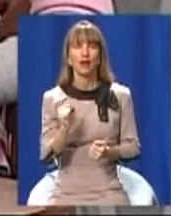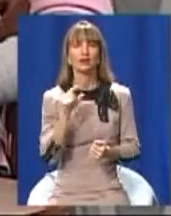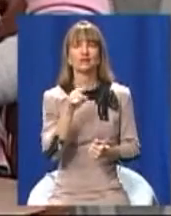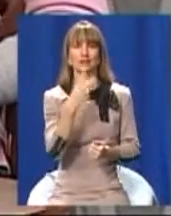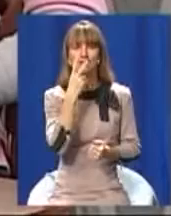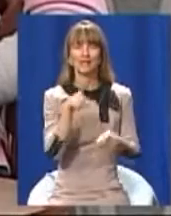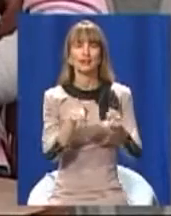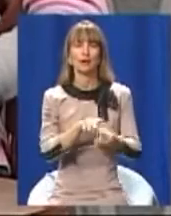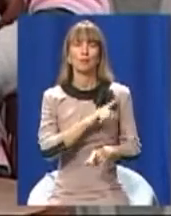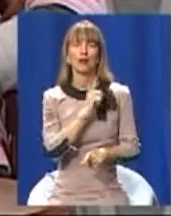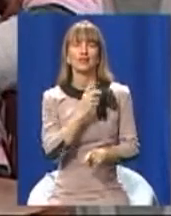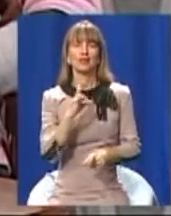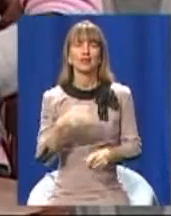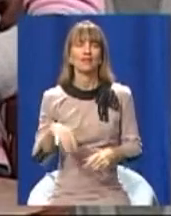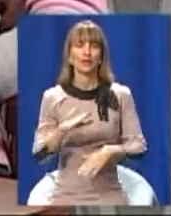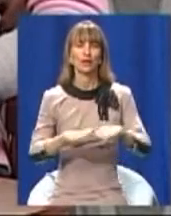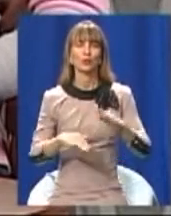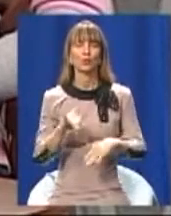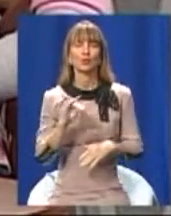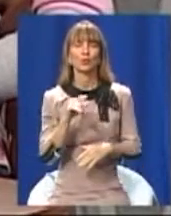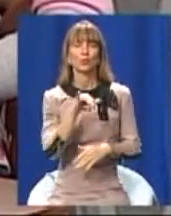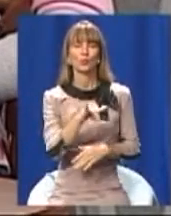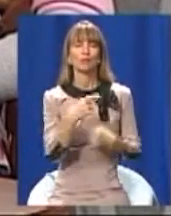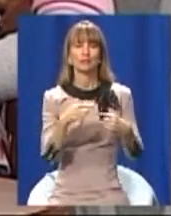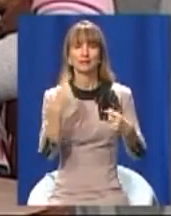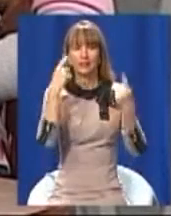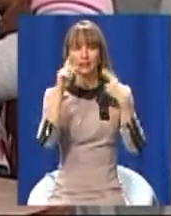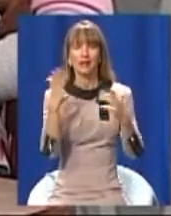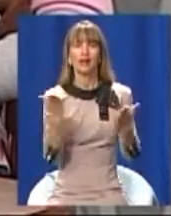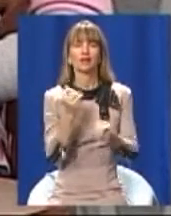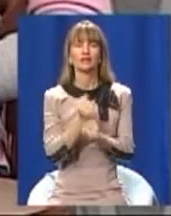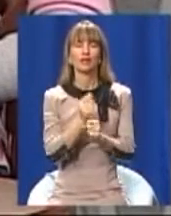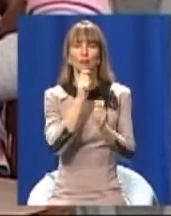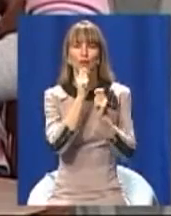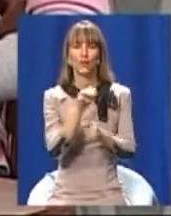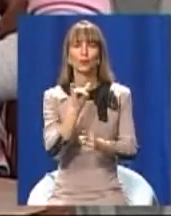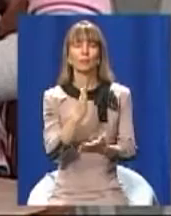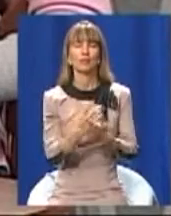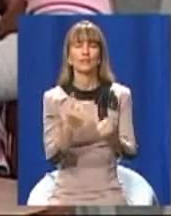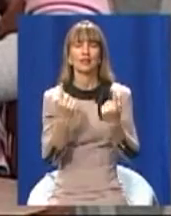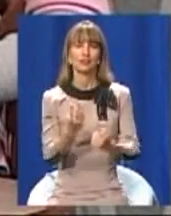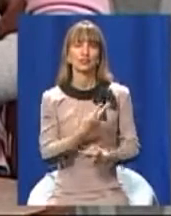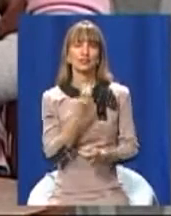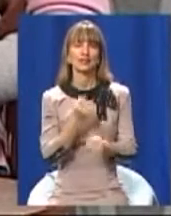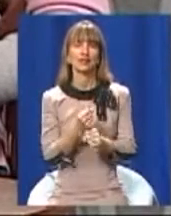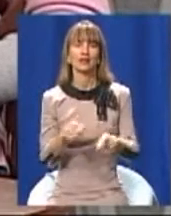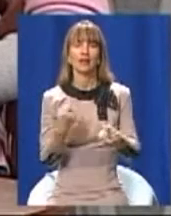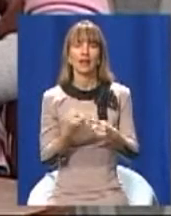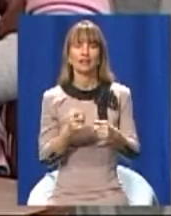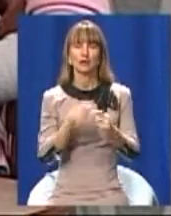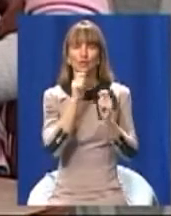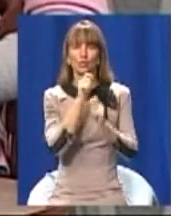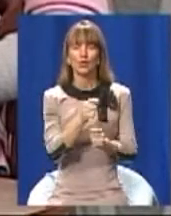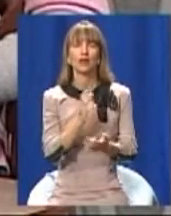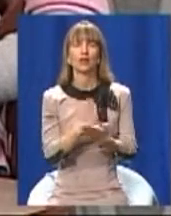от майстриня на всі руки, і в тебе вже купа-купа таких ідей, як зробити подарунок. От в тебе просто є дуже велике таке бажання робити ці подарунки. А